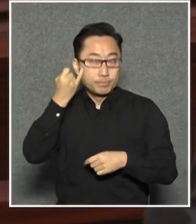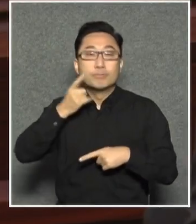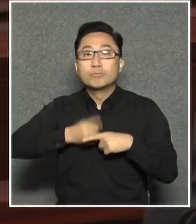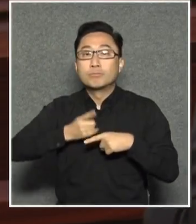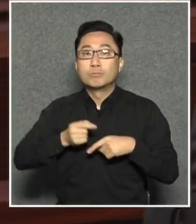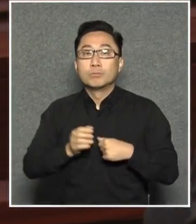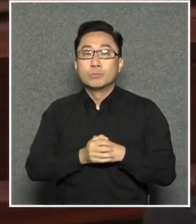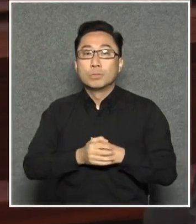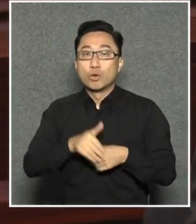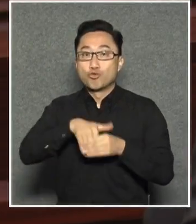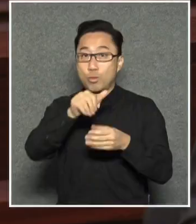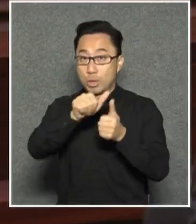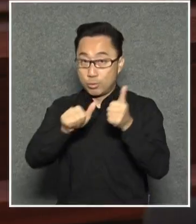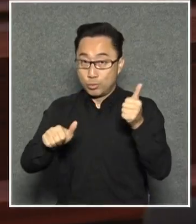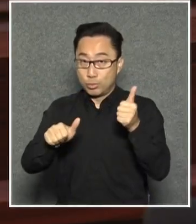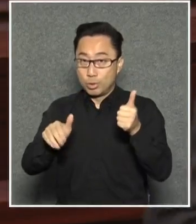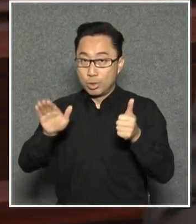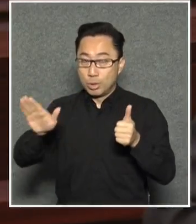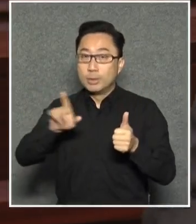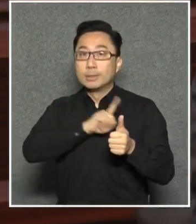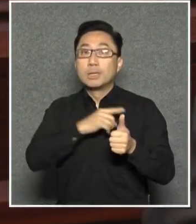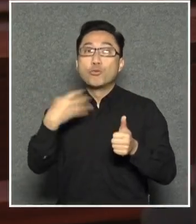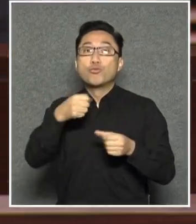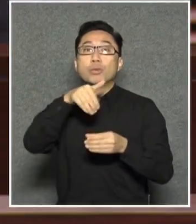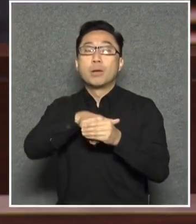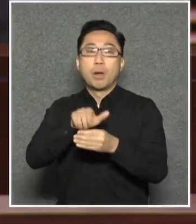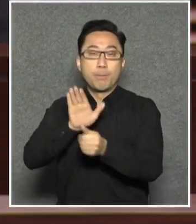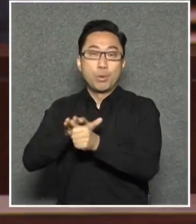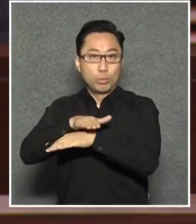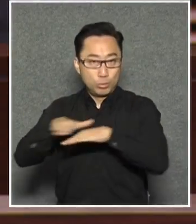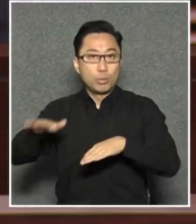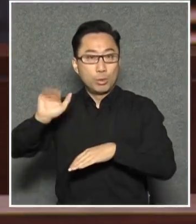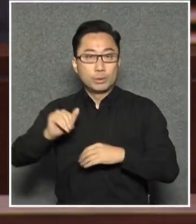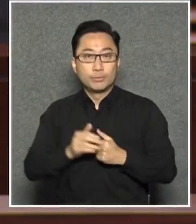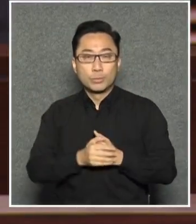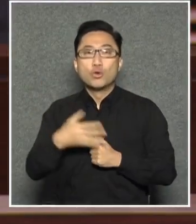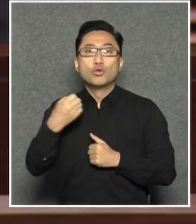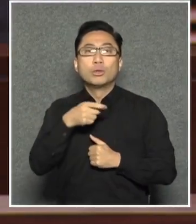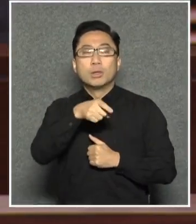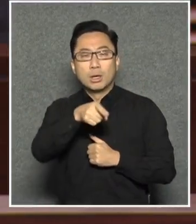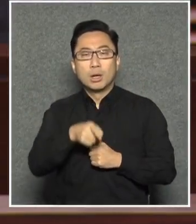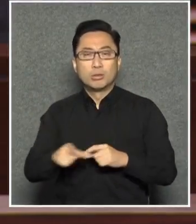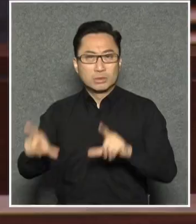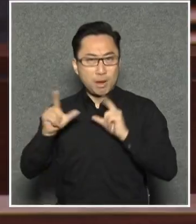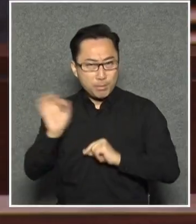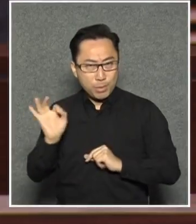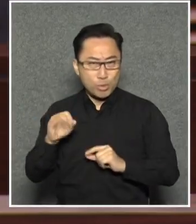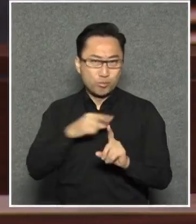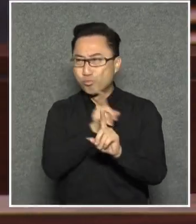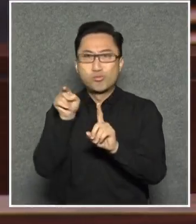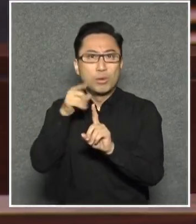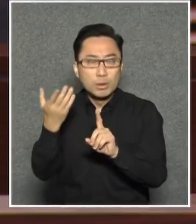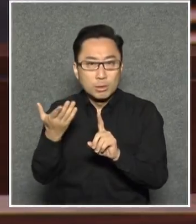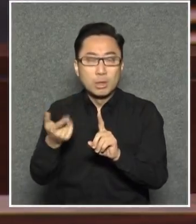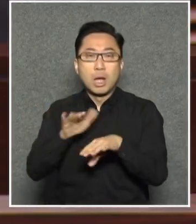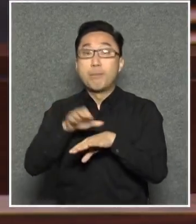嚟講係行使佢哋實質投票權一個比較大嘅保障。 對主席啊，局長遊緊花園冇答到，我想問嘅頭先問